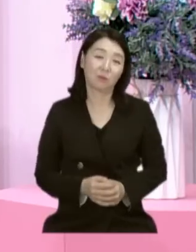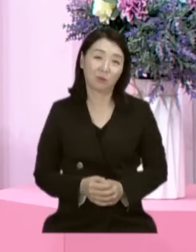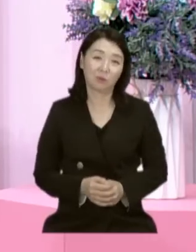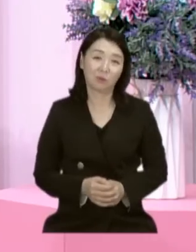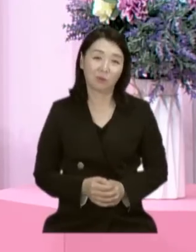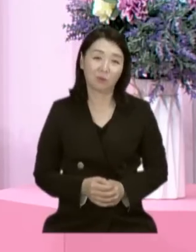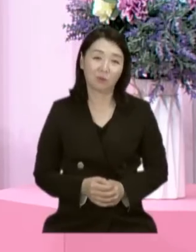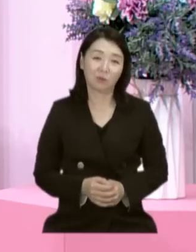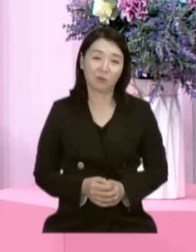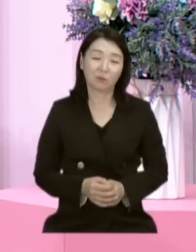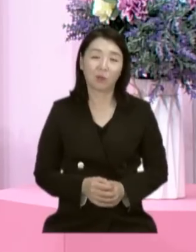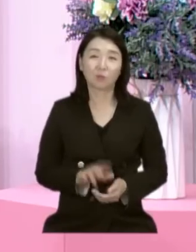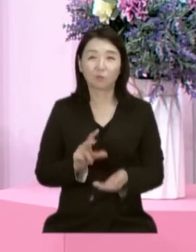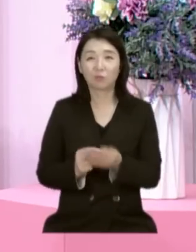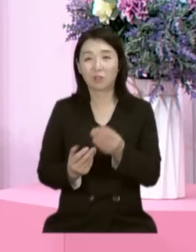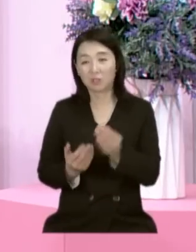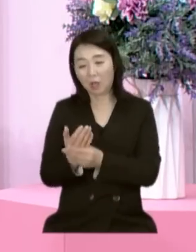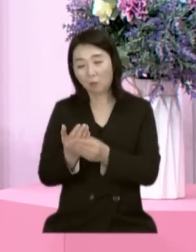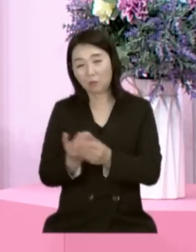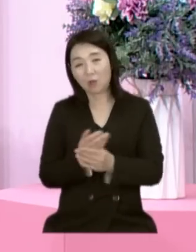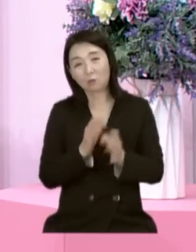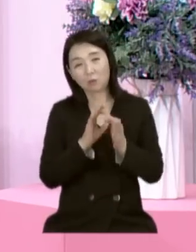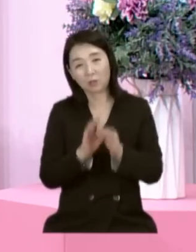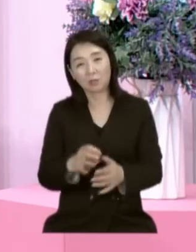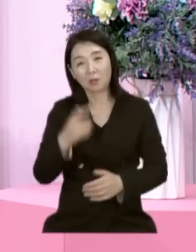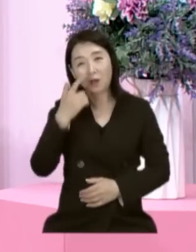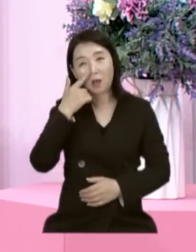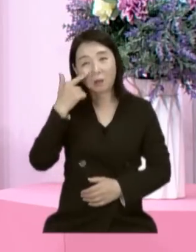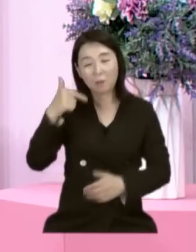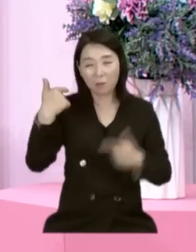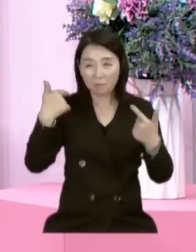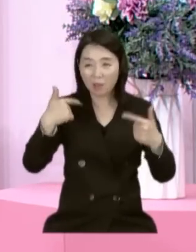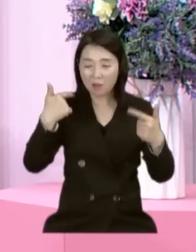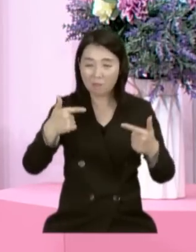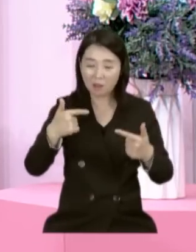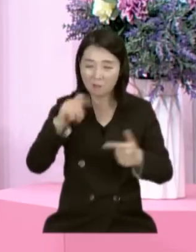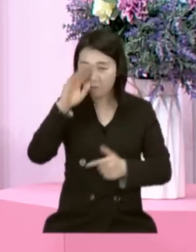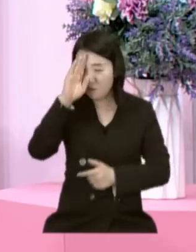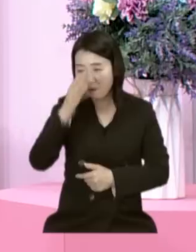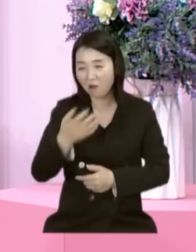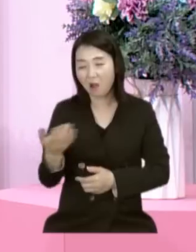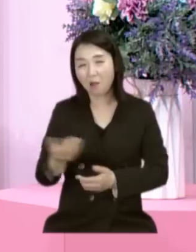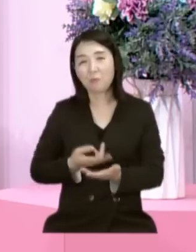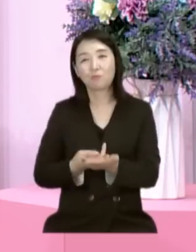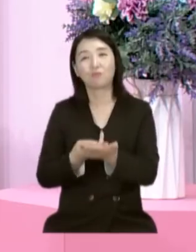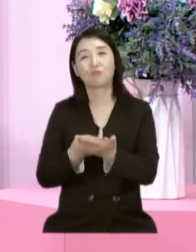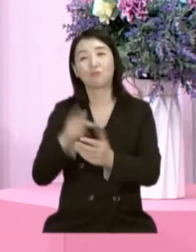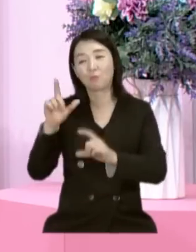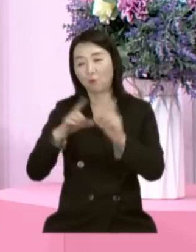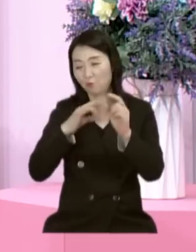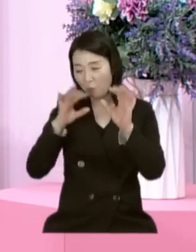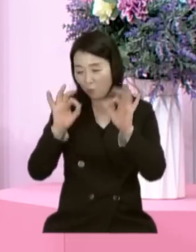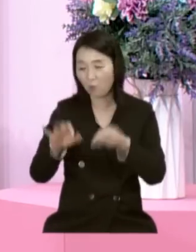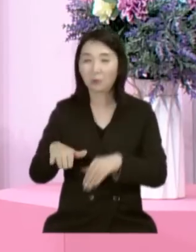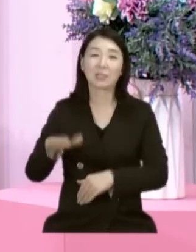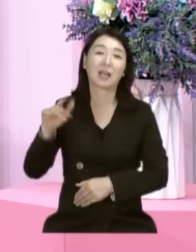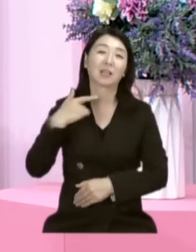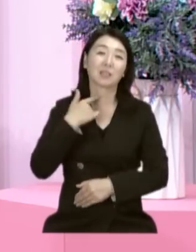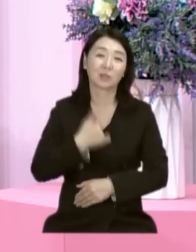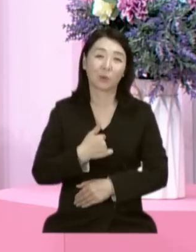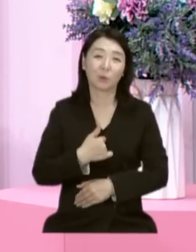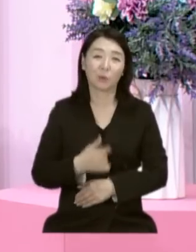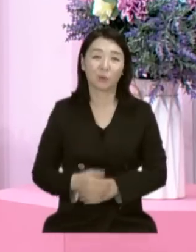우환이 집안 멈추질 않고 아버님이 맨날 아파서 누워 계시는 모습만 보고 자랐습니다.